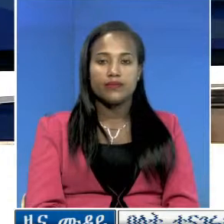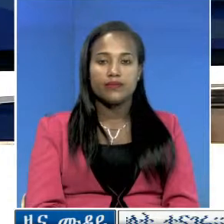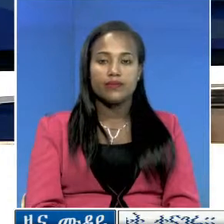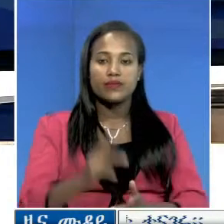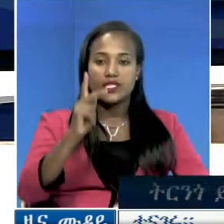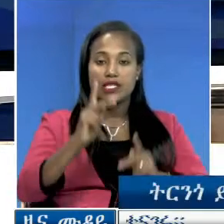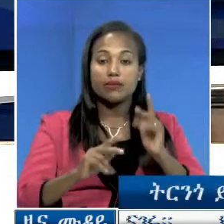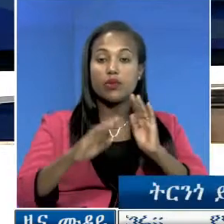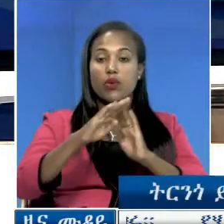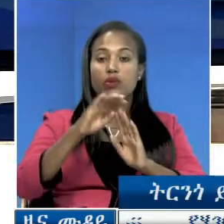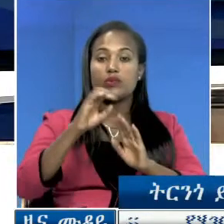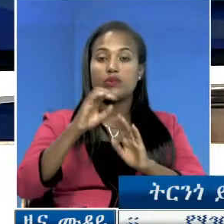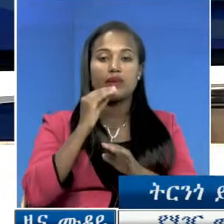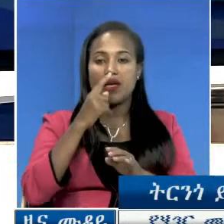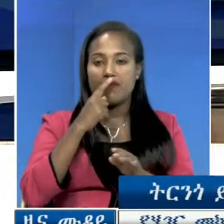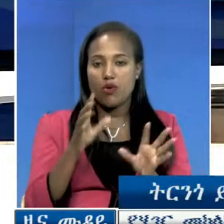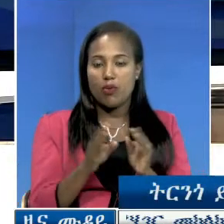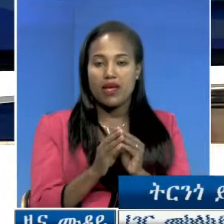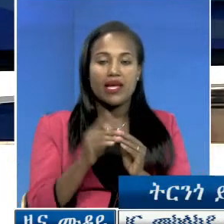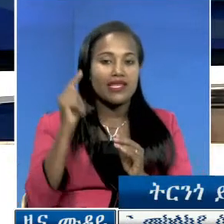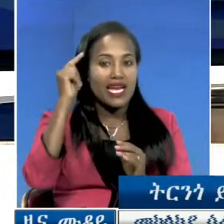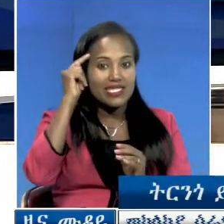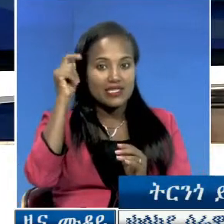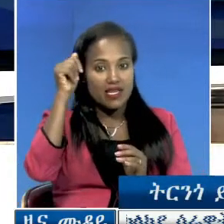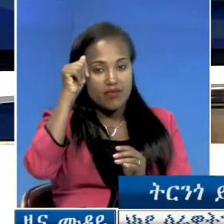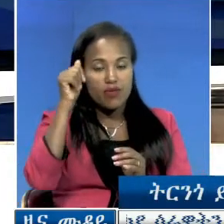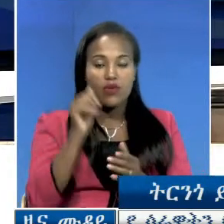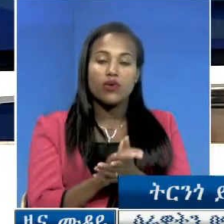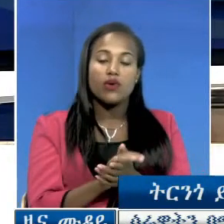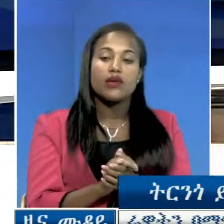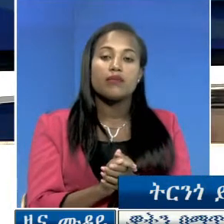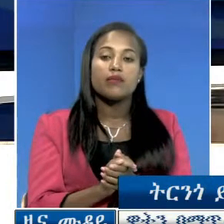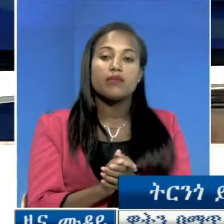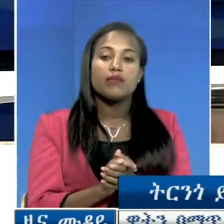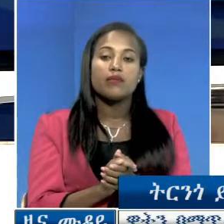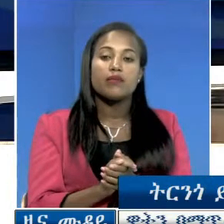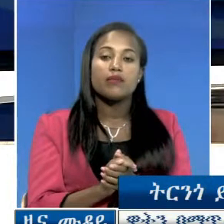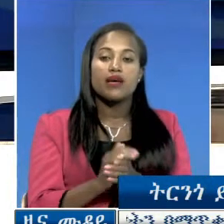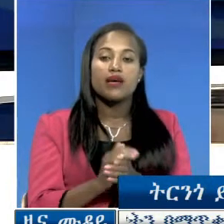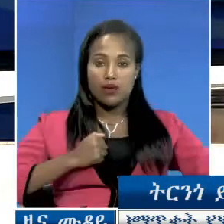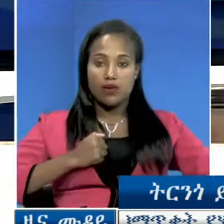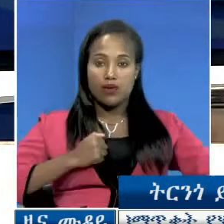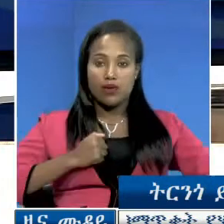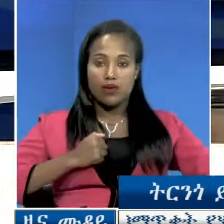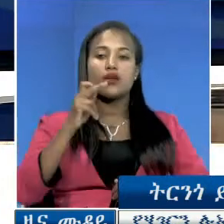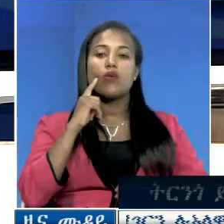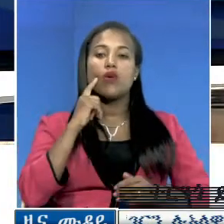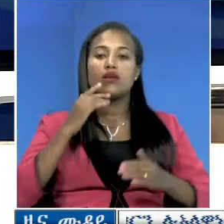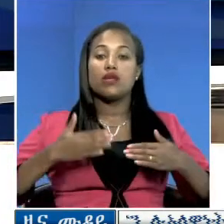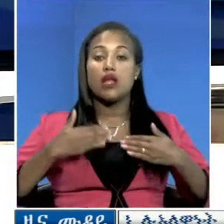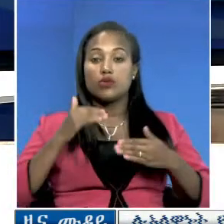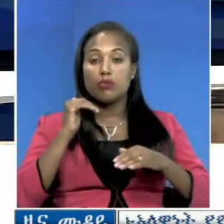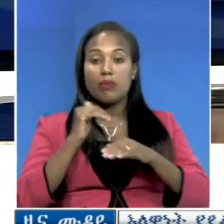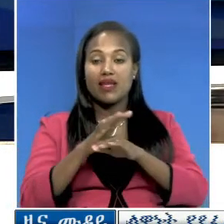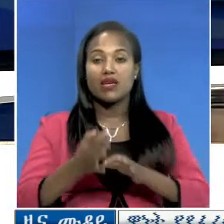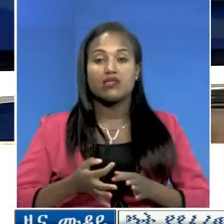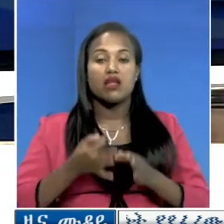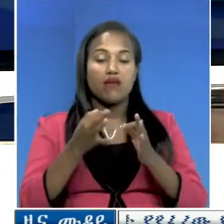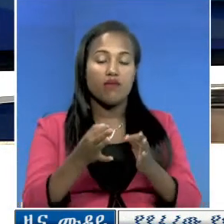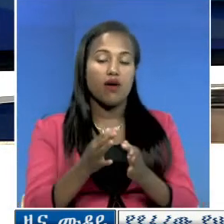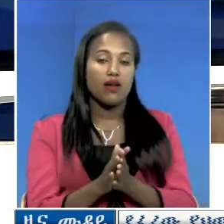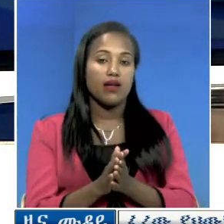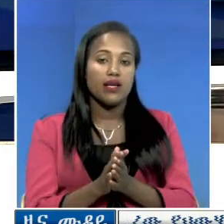የህዝብ ተወካዮች ምክር ቤት አፈ ጉባኤ ታደሰ ጫፎ የመከላከያ ሰራዊት ለተቀዳጅ እንደሳላችሁ መልዕክት